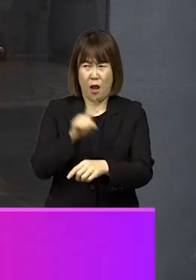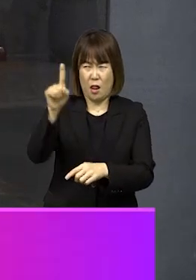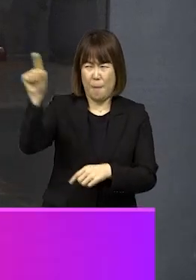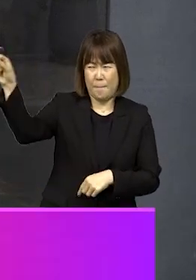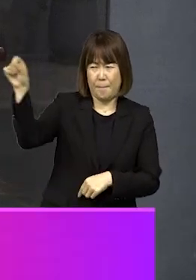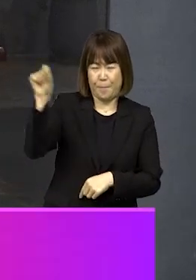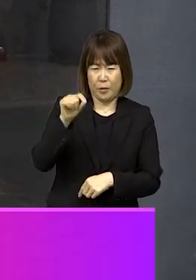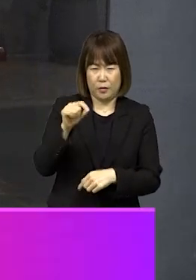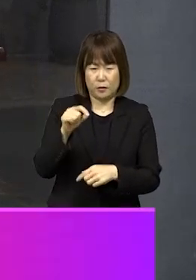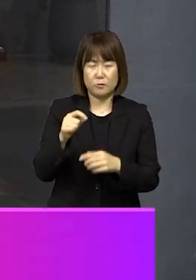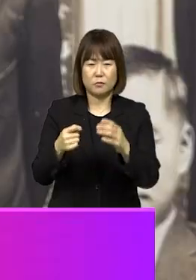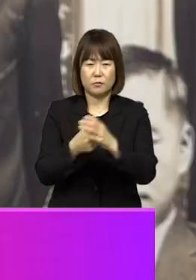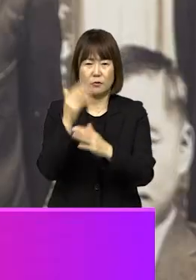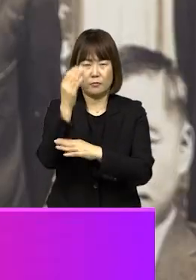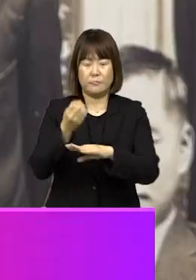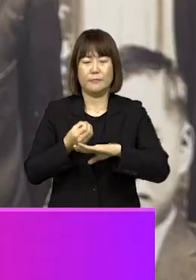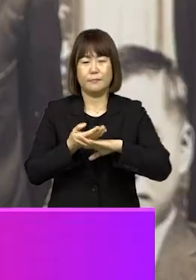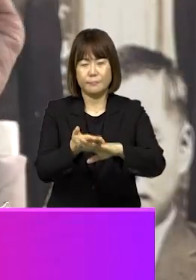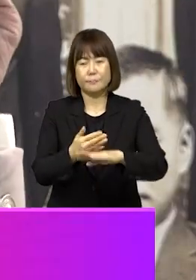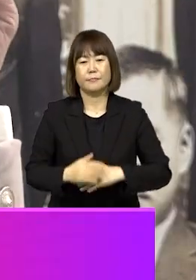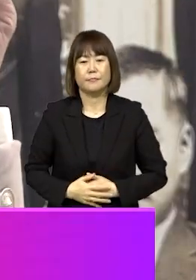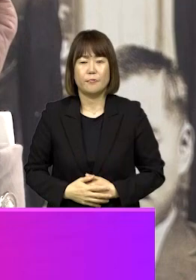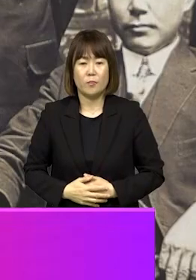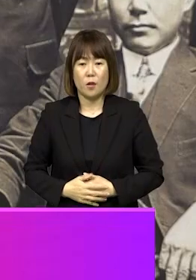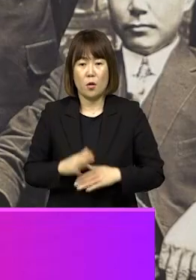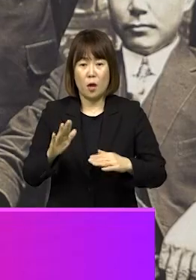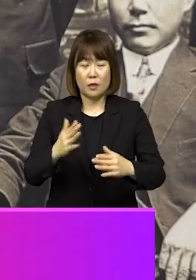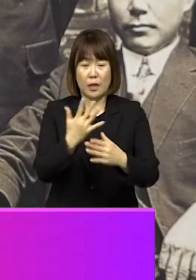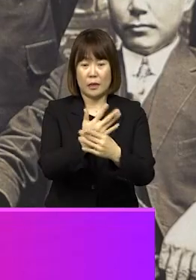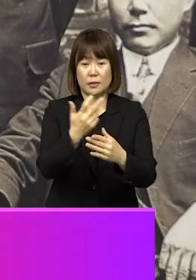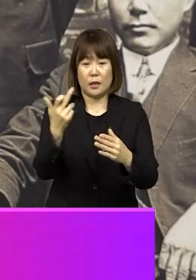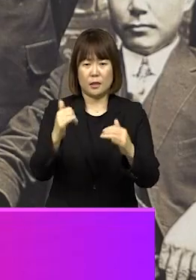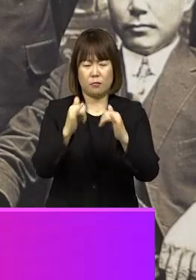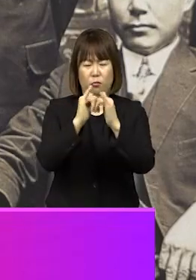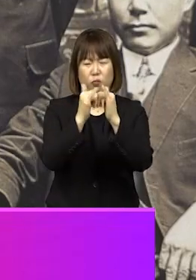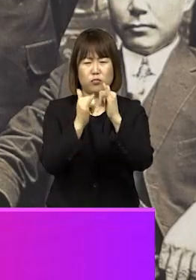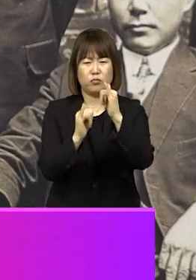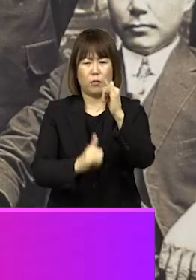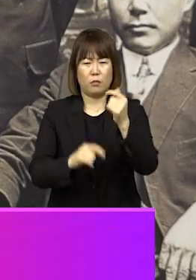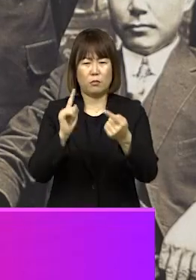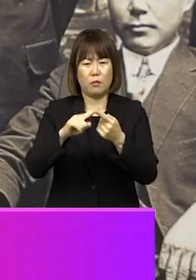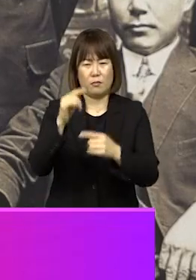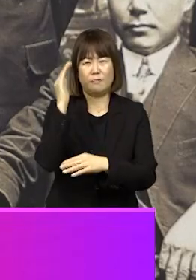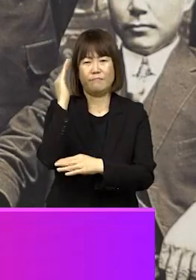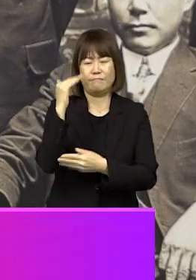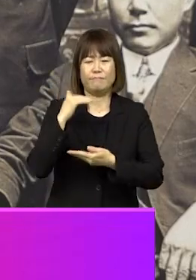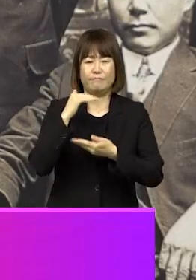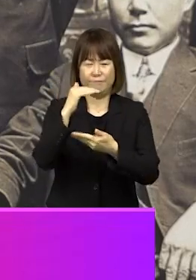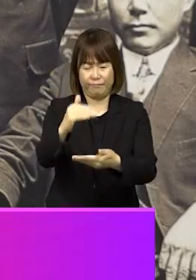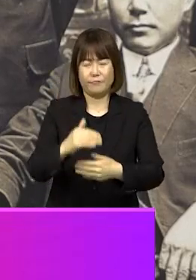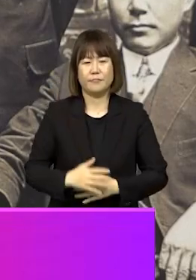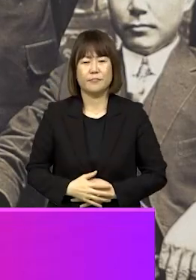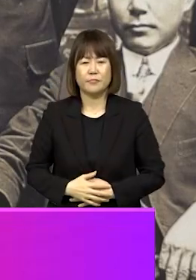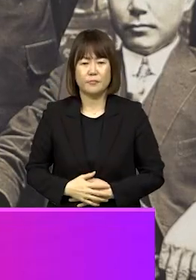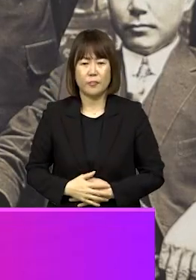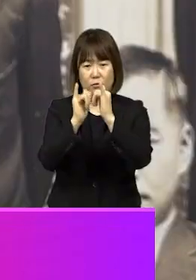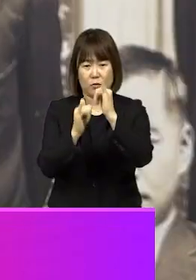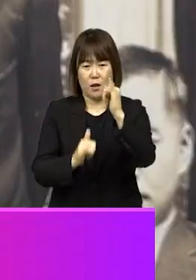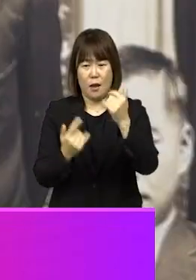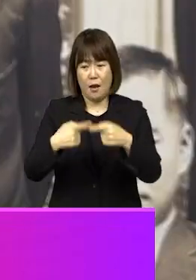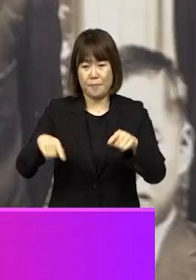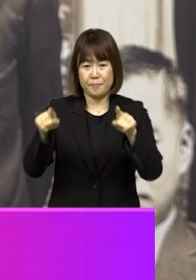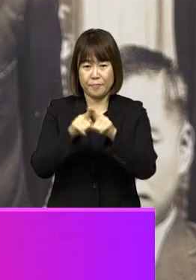양산에 다양한 이슈를 전해드립니다 이슈 연구소 오늘이 시간에는 양산의 역사 이야기를 함께 알아볼까 합니다